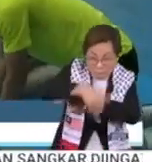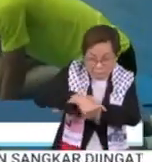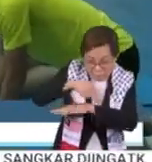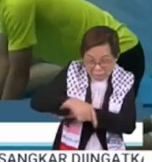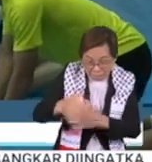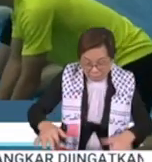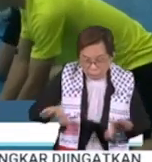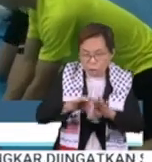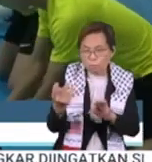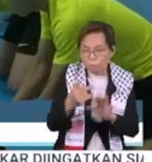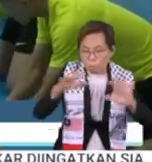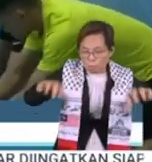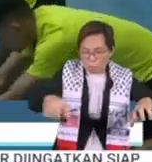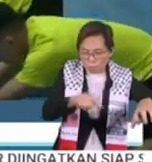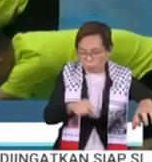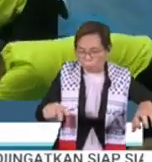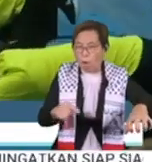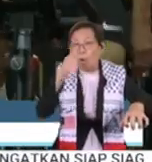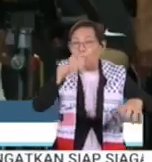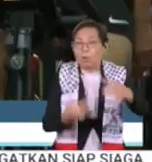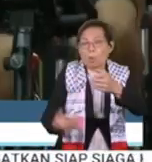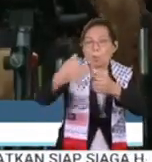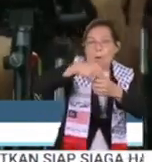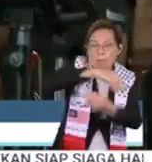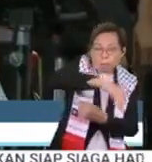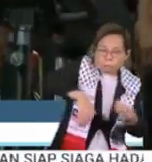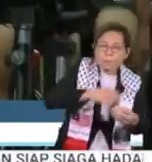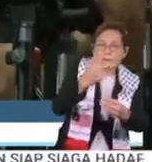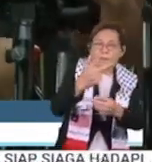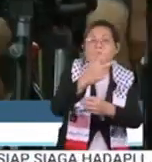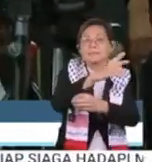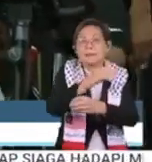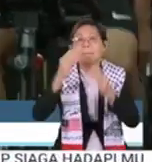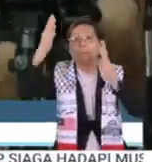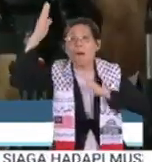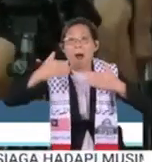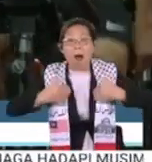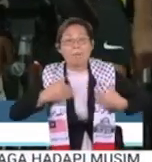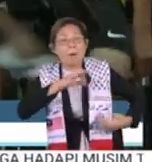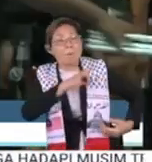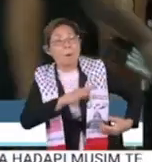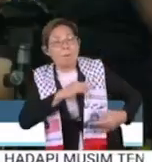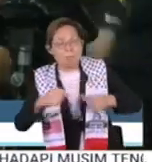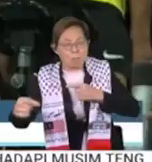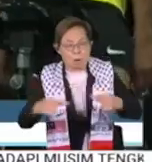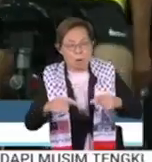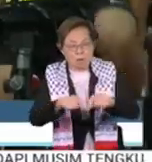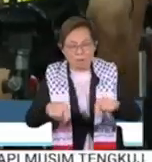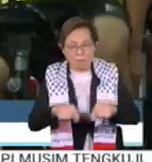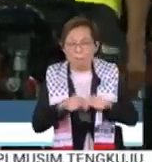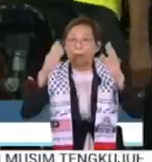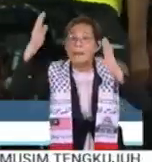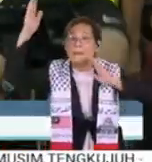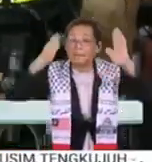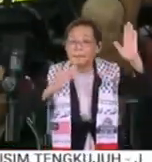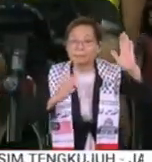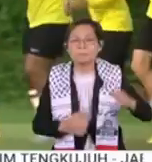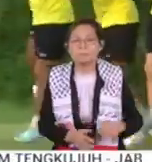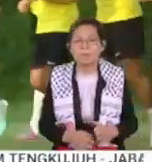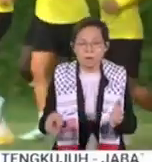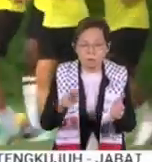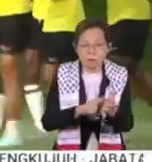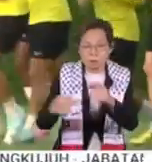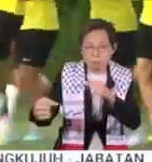kedua-dua pasukan untuk mendapatkan tempat dalam pusingan ketiga dan Malaysia mempunyai kelebihan beraksi di gelanggang sendiri. Berdasarkan rekod